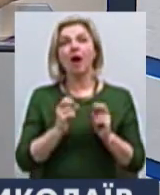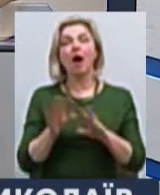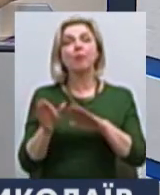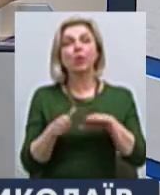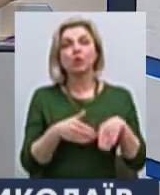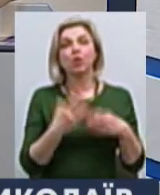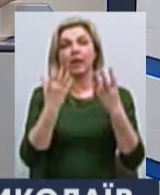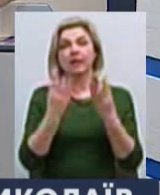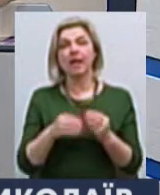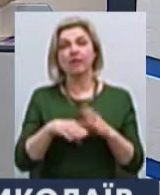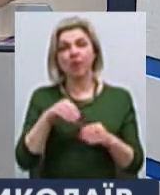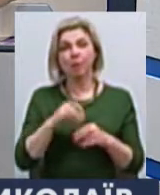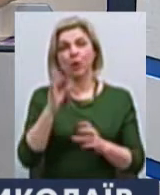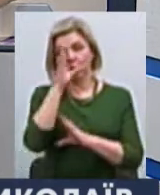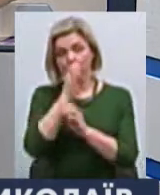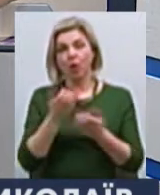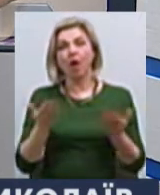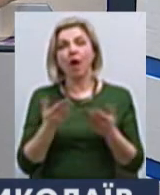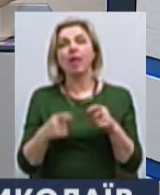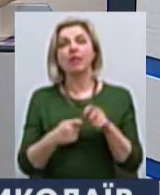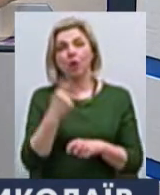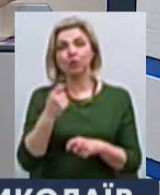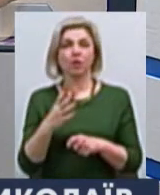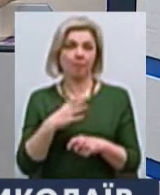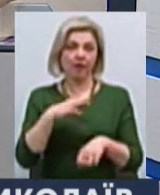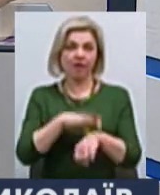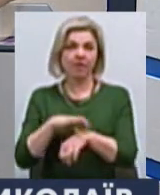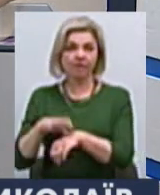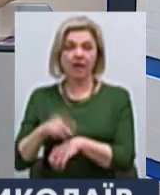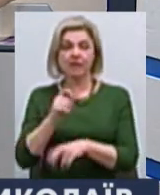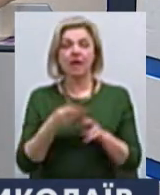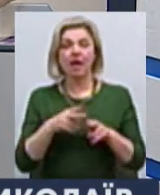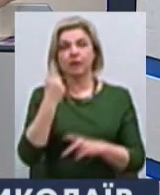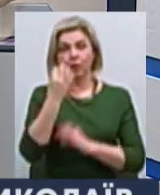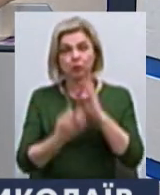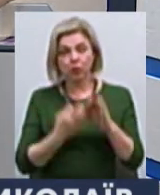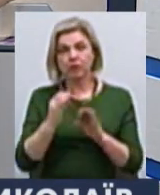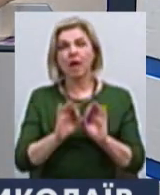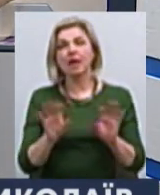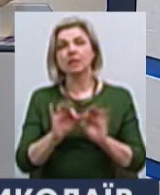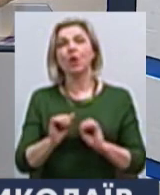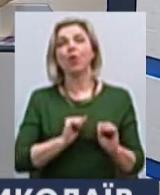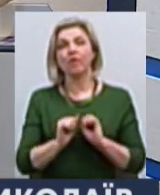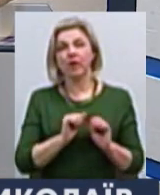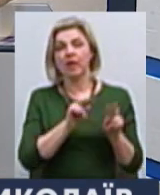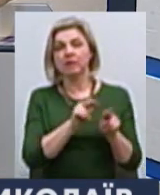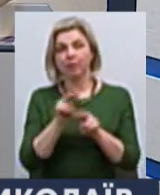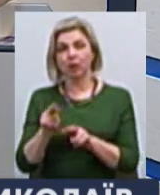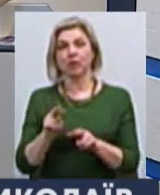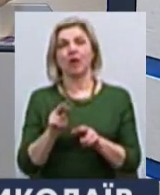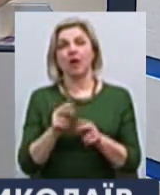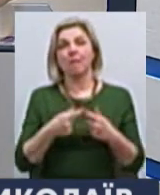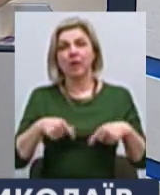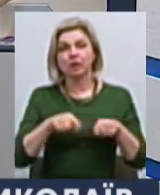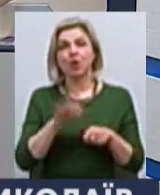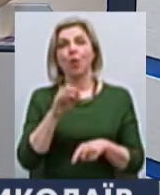ніч підрахунку голосів та які порушення виявили суб'єкти виборчого процесу за минулу добу, розповів координатор спостереження громадянської мережі «Опора»